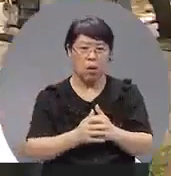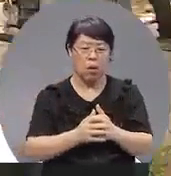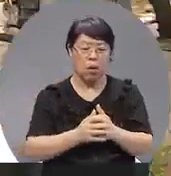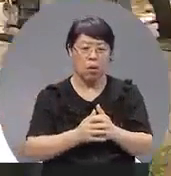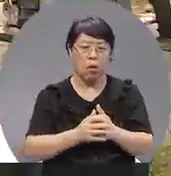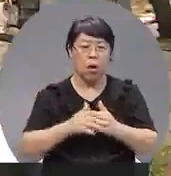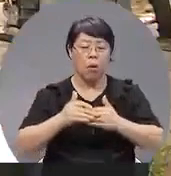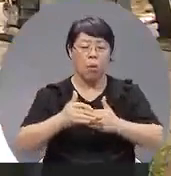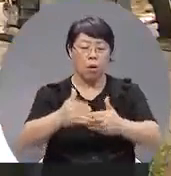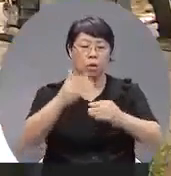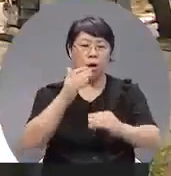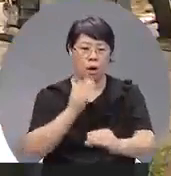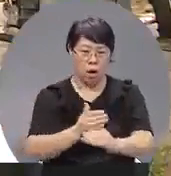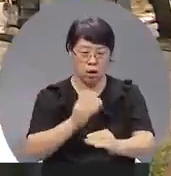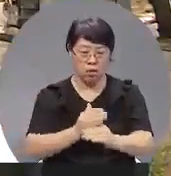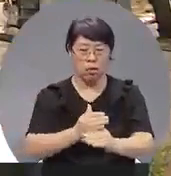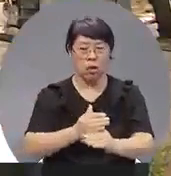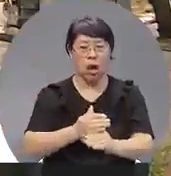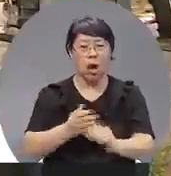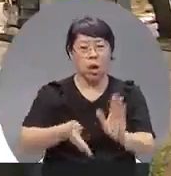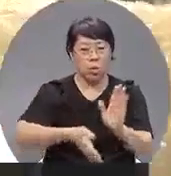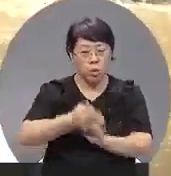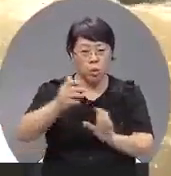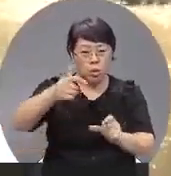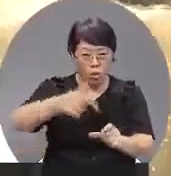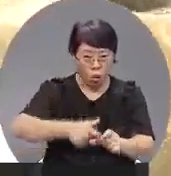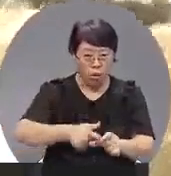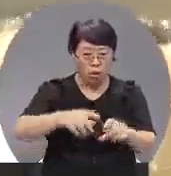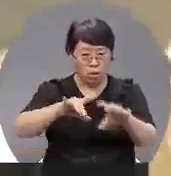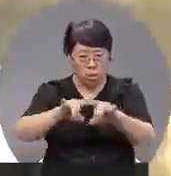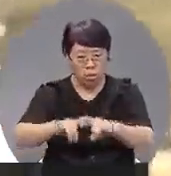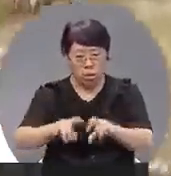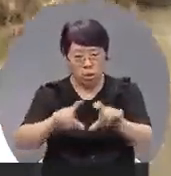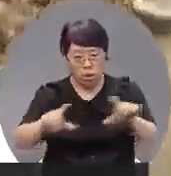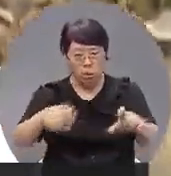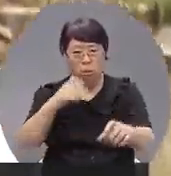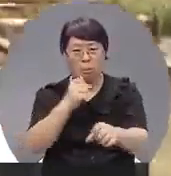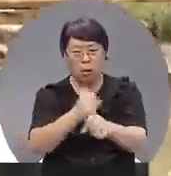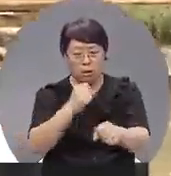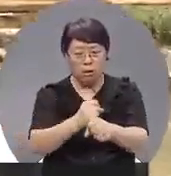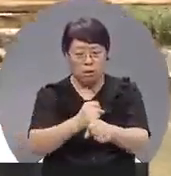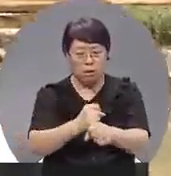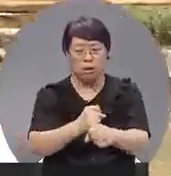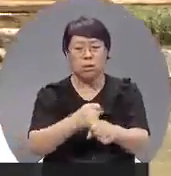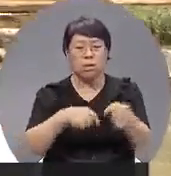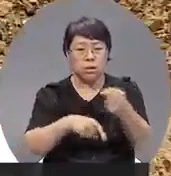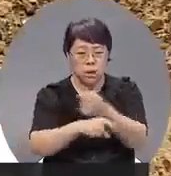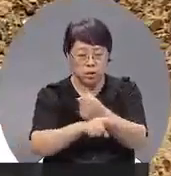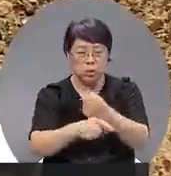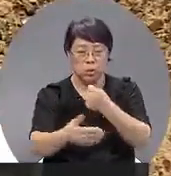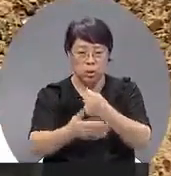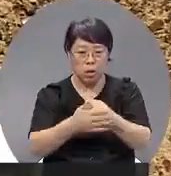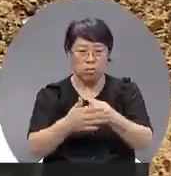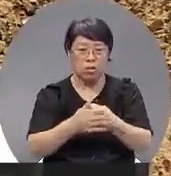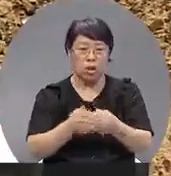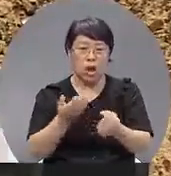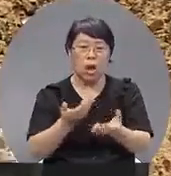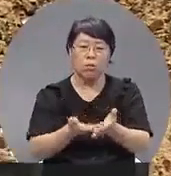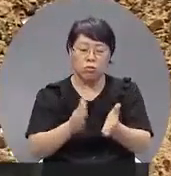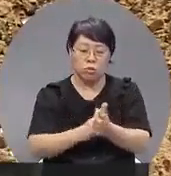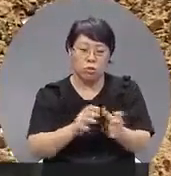진행하는 과정에서 도시가스며 통신 관로 이설에 교통 통제 문제까지 이런저런 이유로 추진이 더뎌졌던